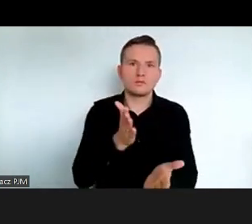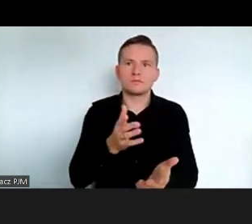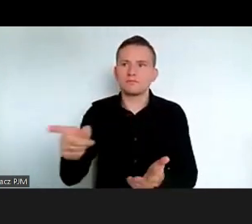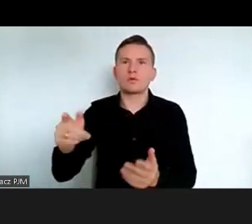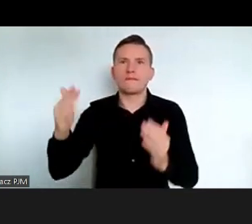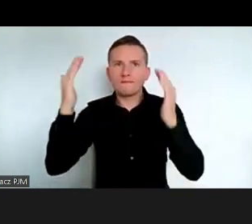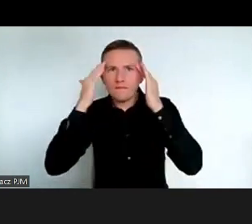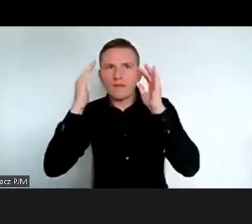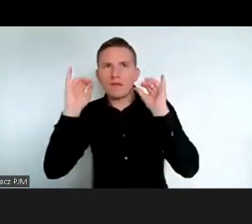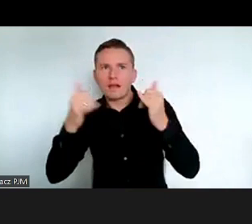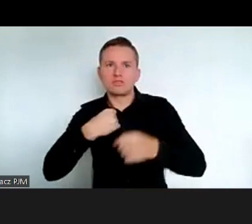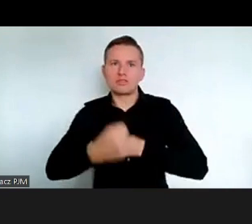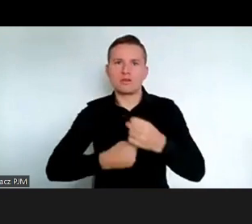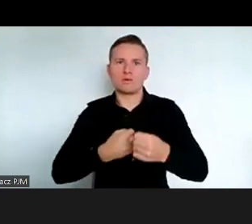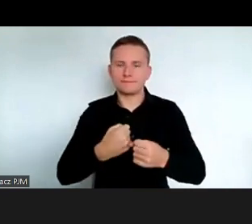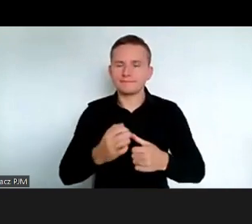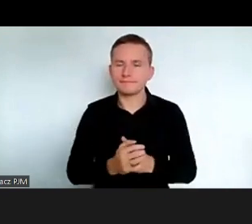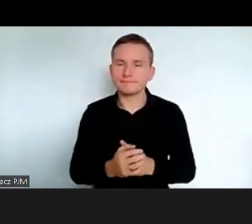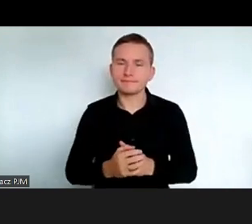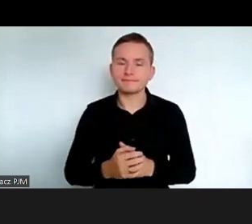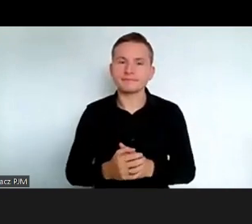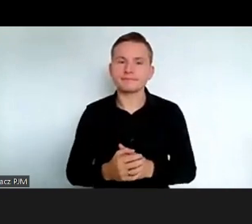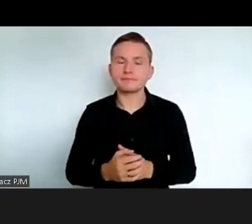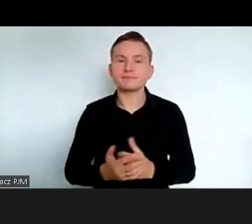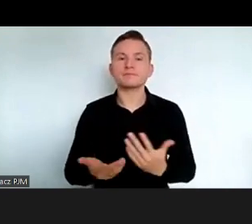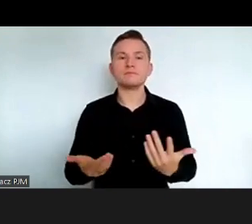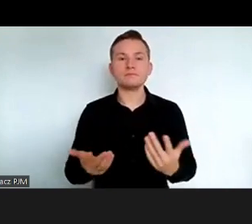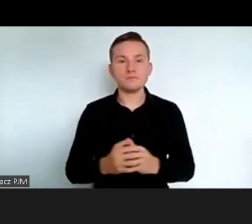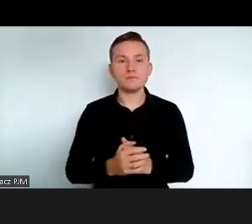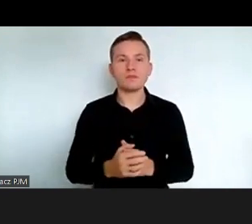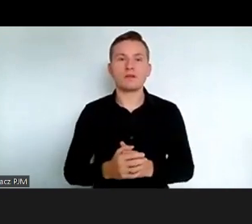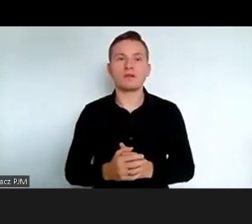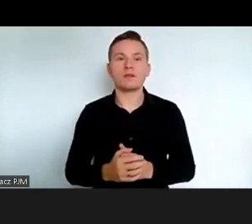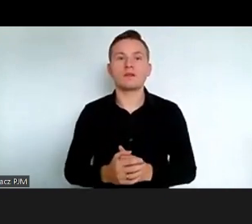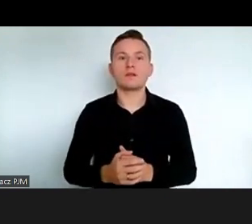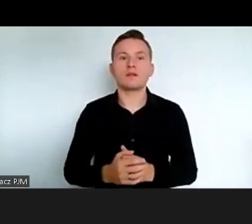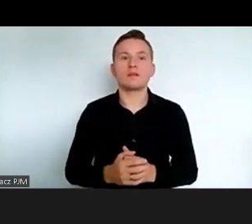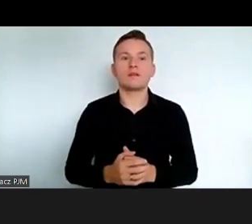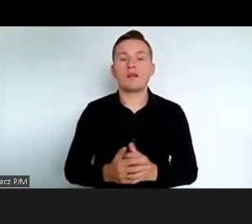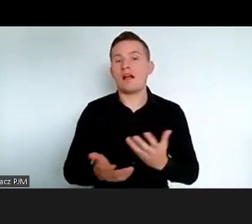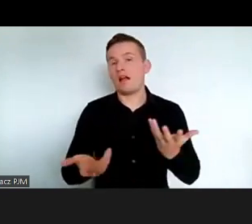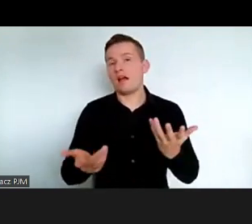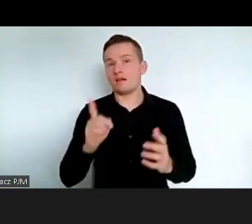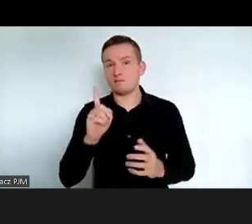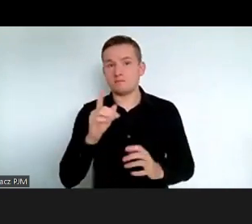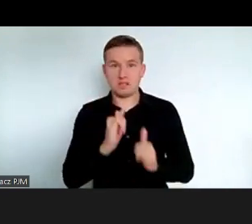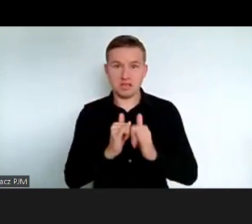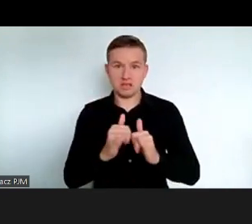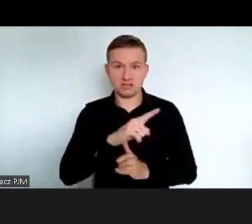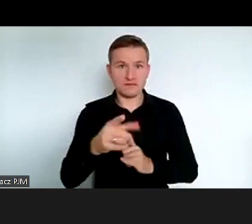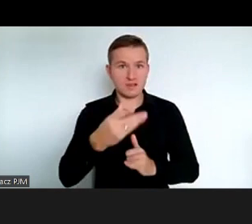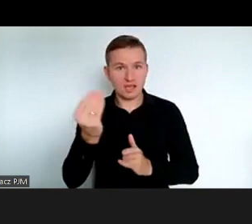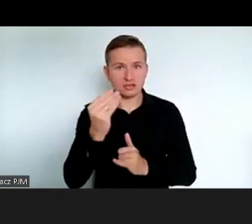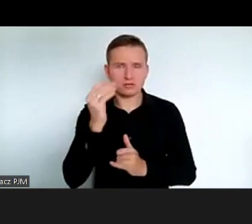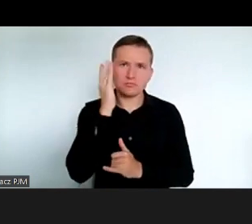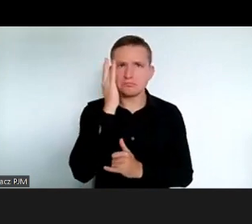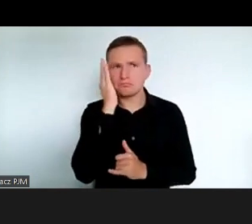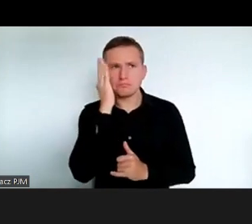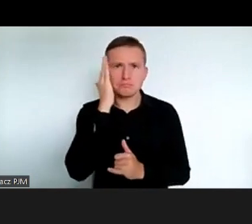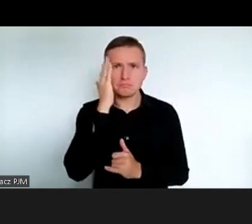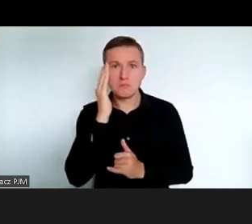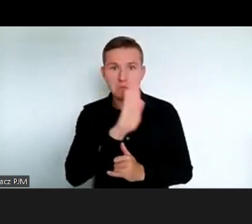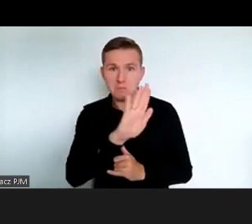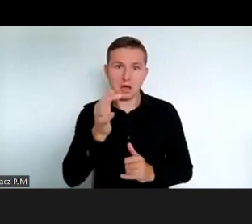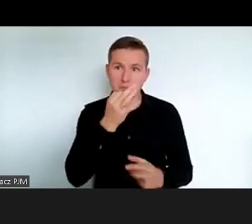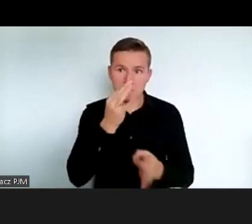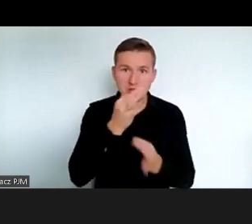Natomiast jeżeli, tak jak mówię Państwu, nasuną się jeszcze jakieś pytania, to zachęcam do wpisania ich